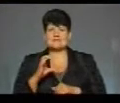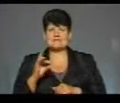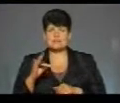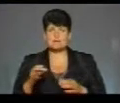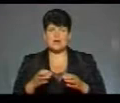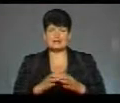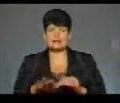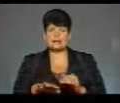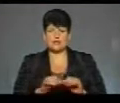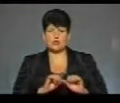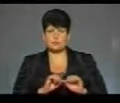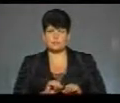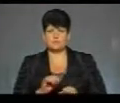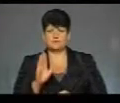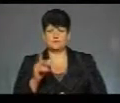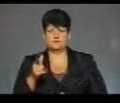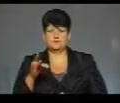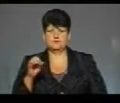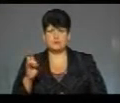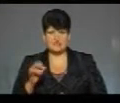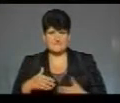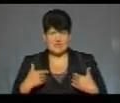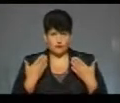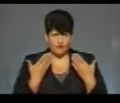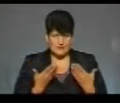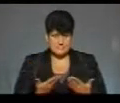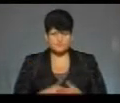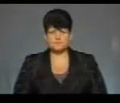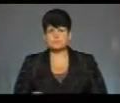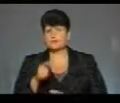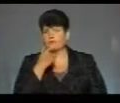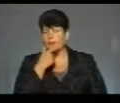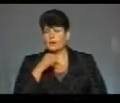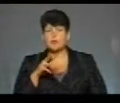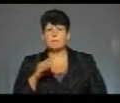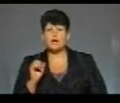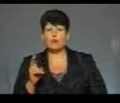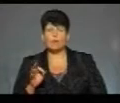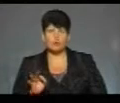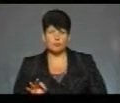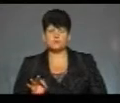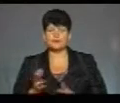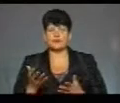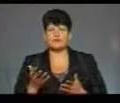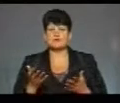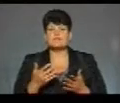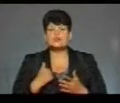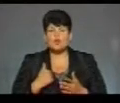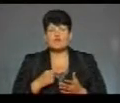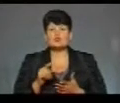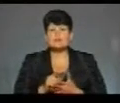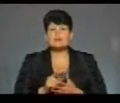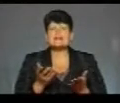територіальної оборони Володимир Грицина. Вітаю вас. Пане Микола, власне, військовослужбовців та військовозобов'язаних, яких